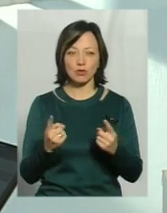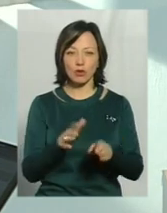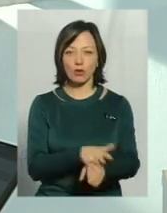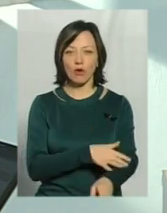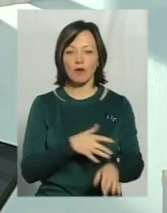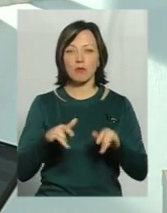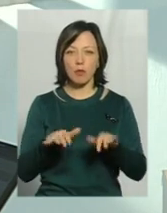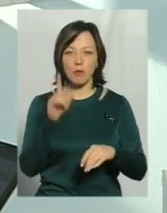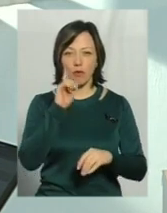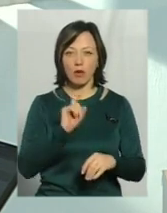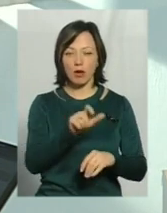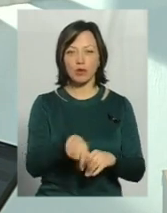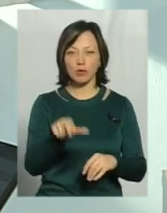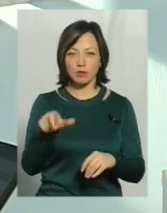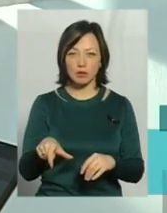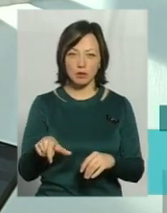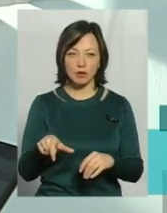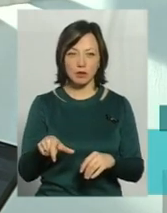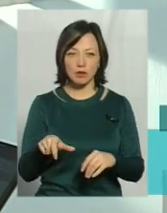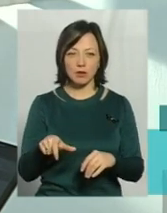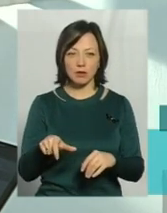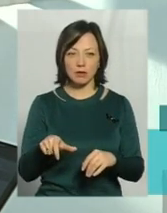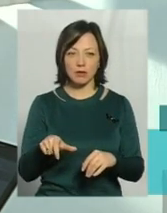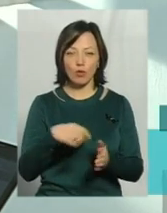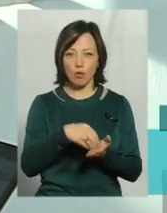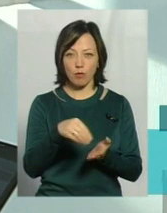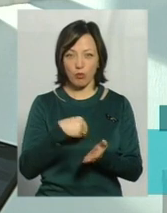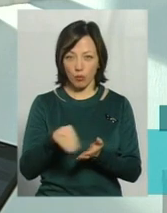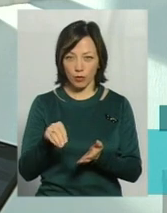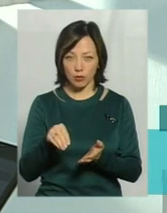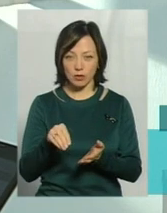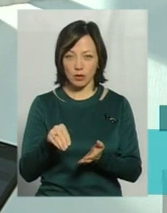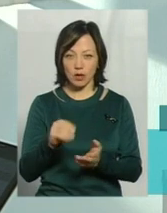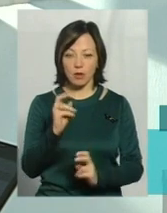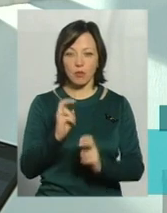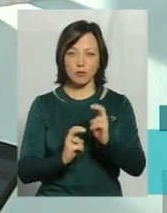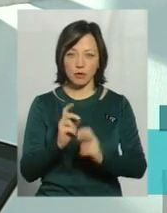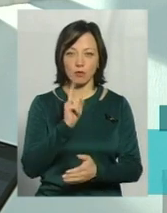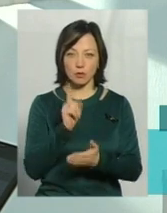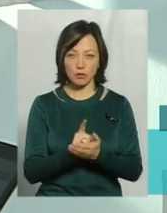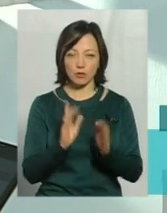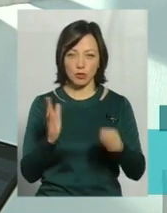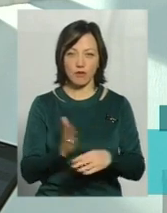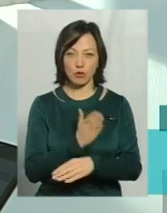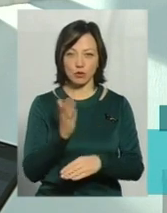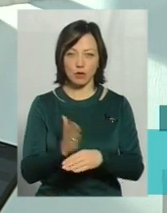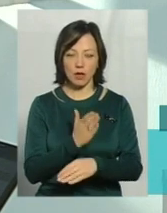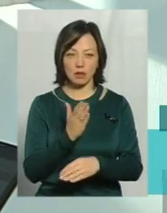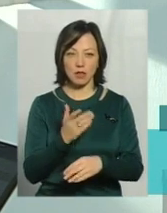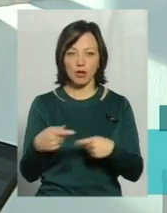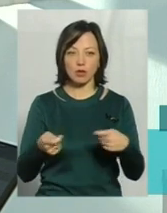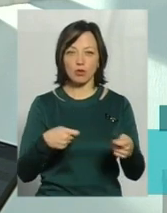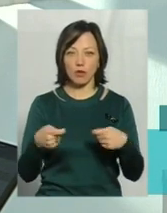процес, поки люди їх поважають і купляють. Промисловість обов'язково буде випускати,